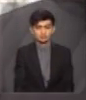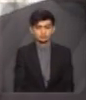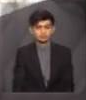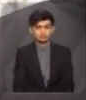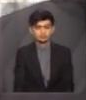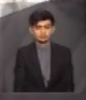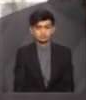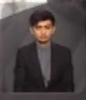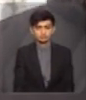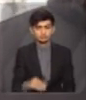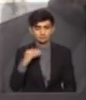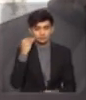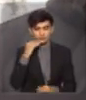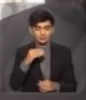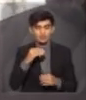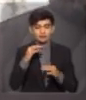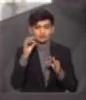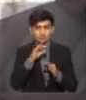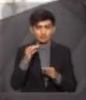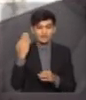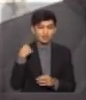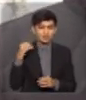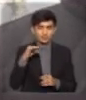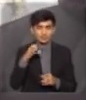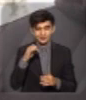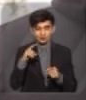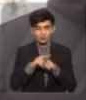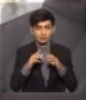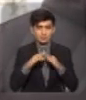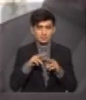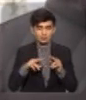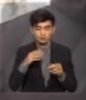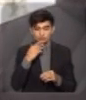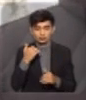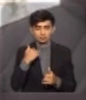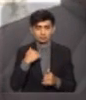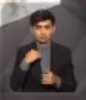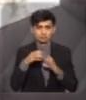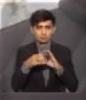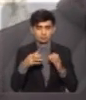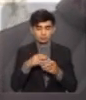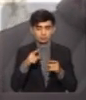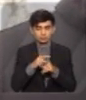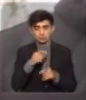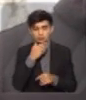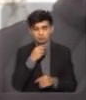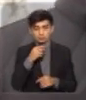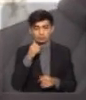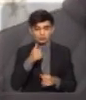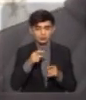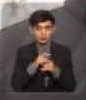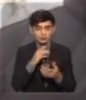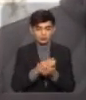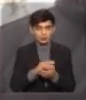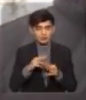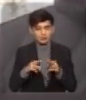Качество строительства... Оно не хуже, чем в советское время. Здесь сейчас технология поменялась. Видите, в советское время в основном строительство было кирпичное. Все строилось кирпичное и панельное. Сейчас